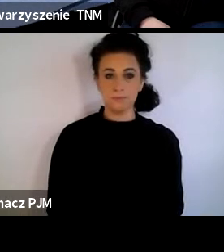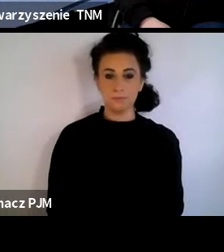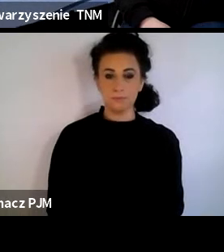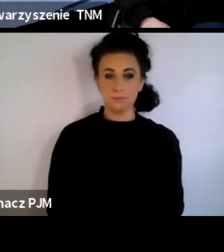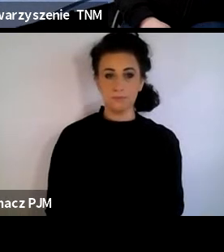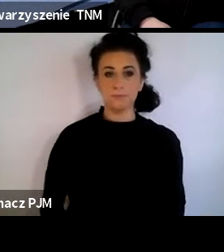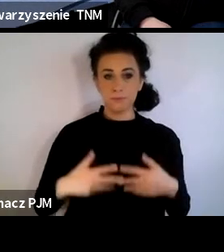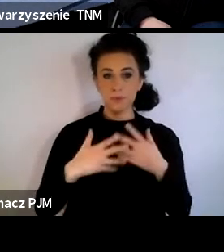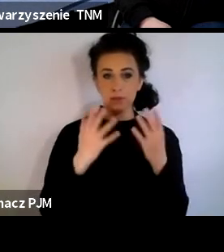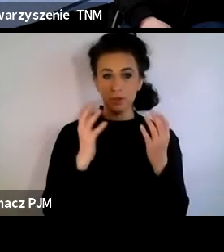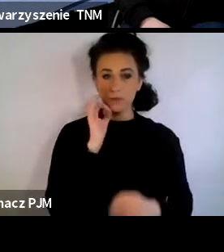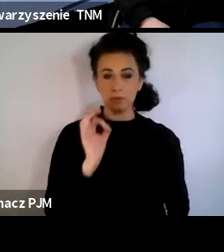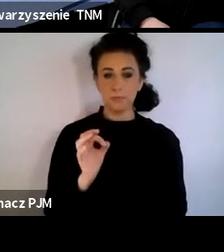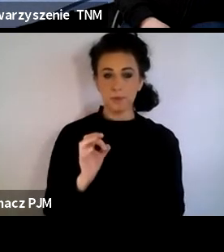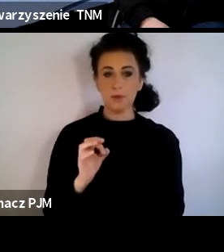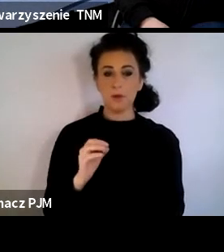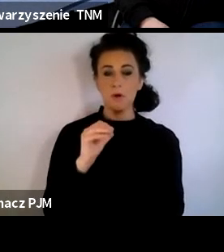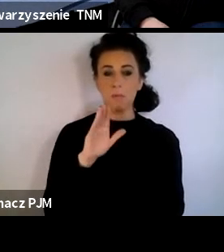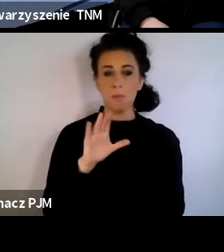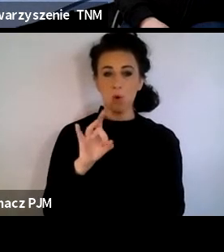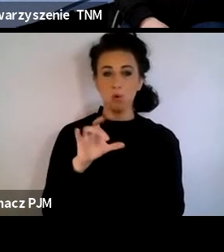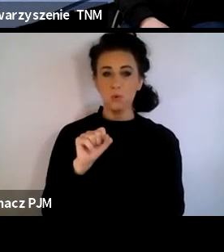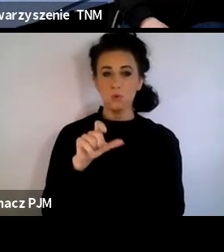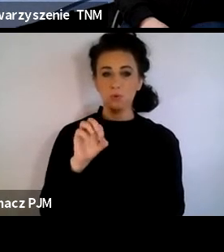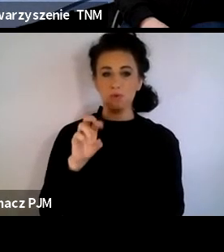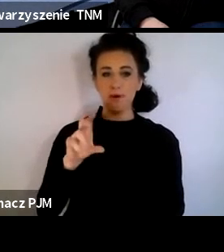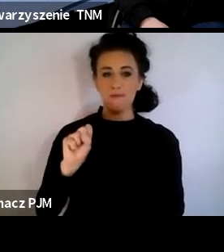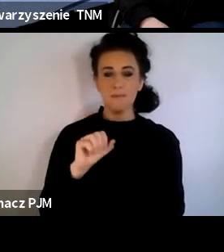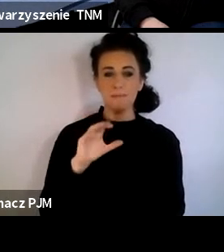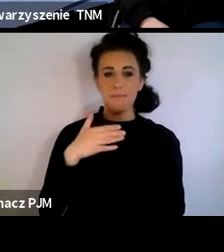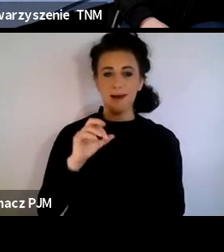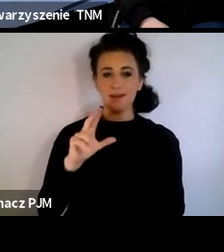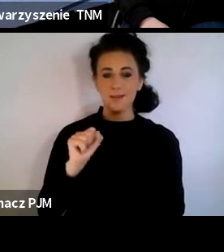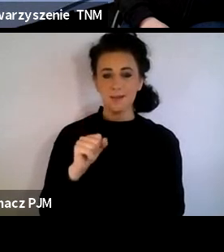Dzień dobry, Bogusław Marek z Kulu, żeby Państwo nie myśleli, że